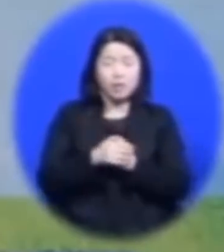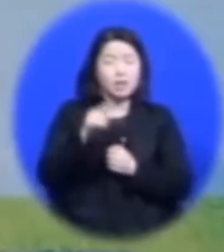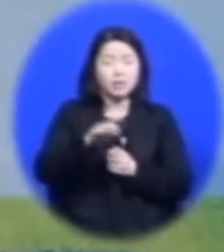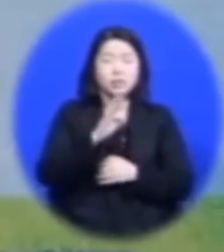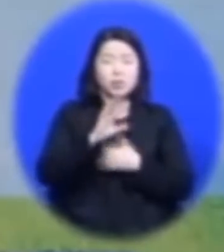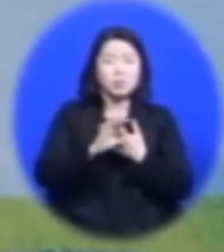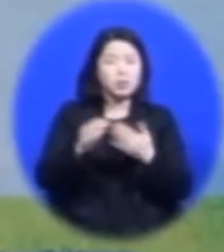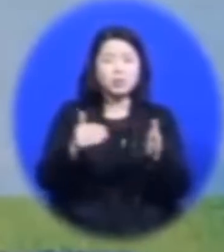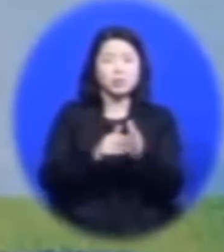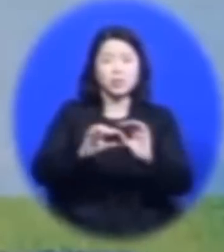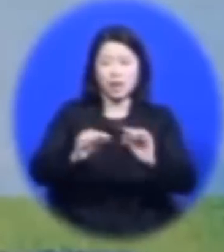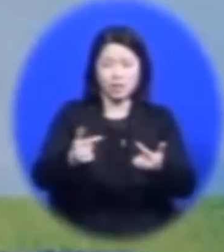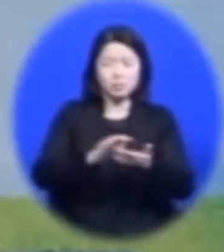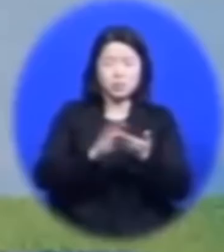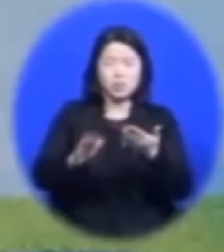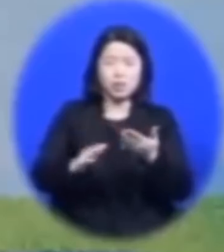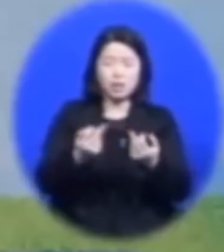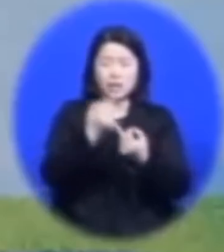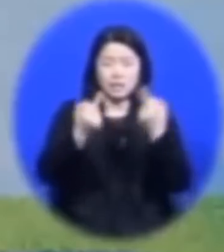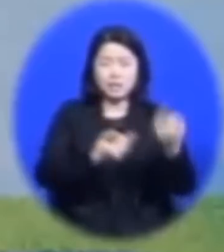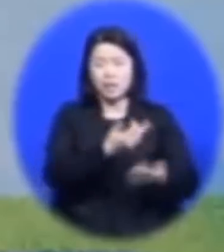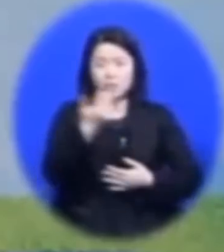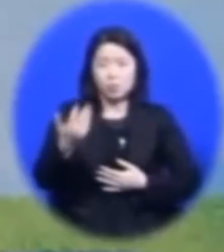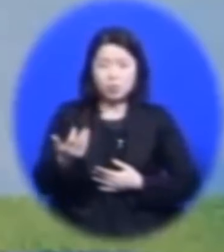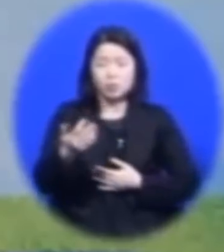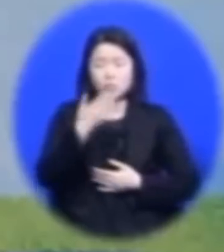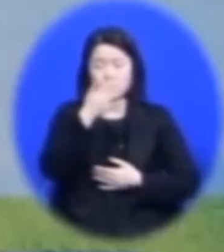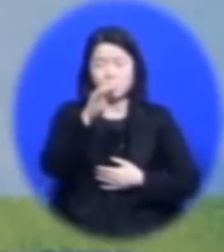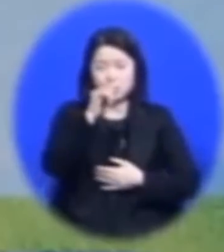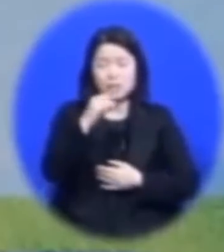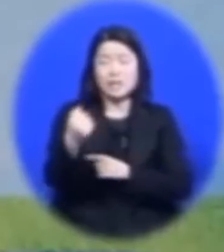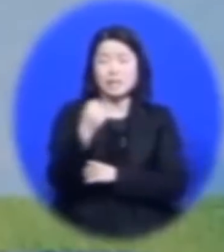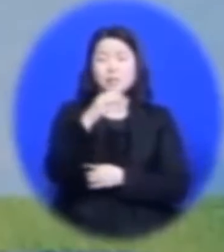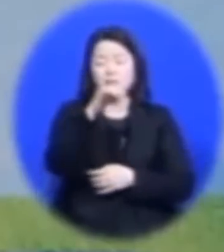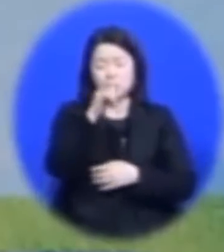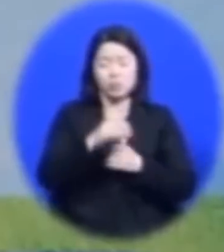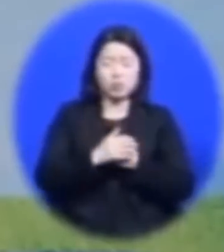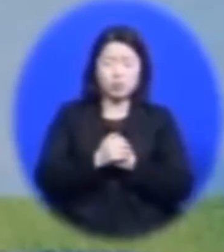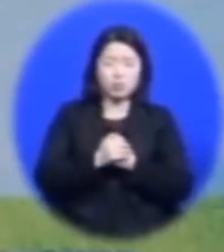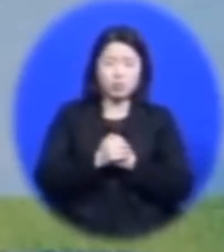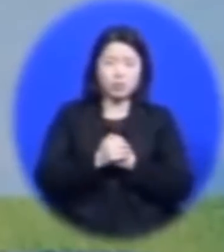아니라니까 산을 옮길 수 있는 힘이 있다니까요 전임